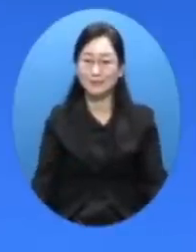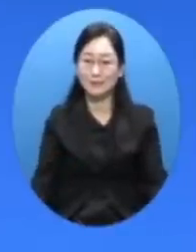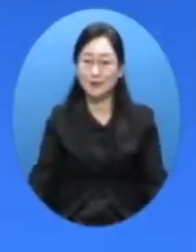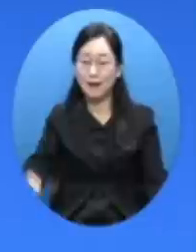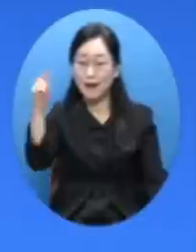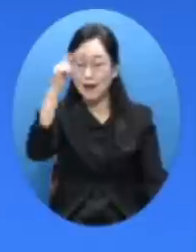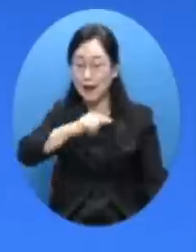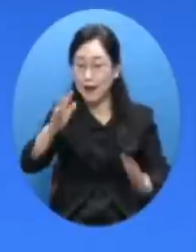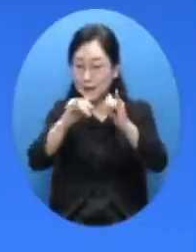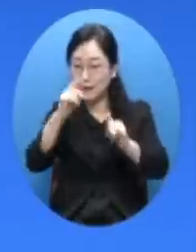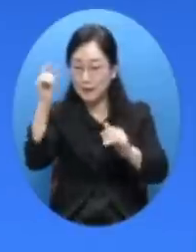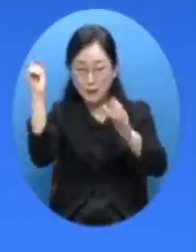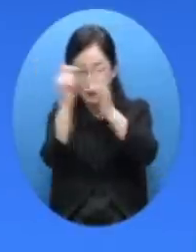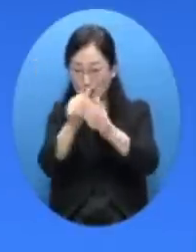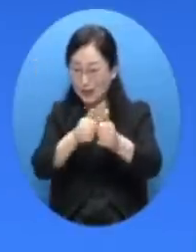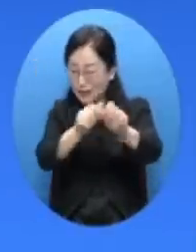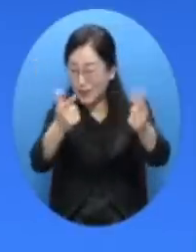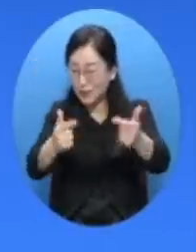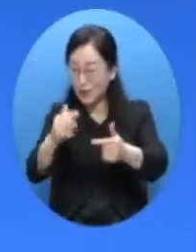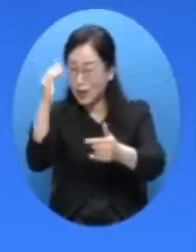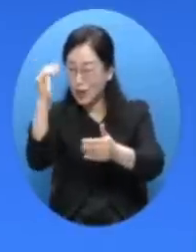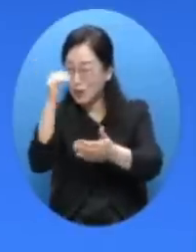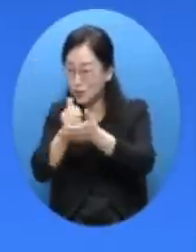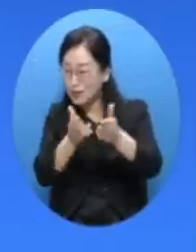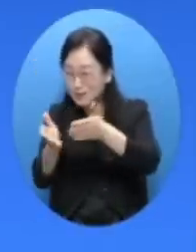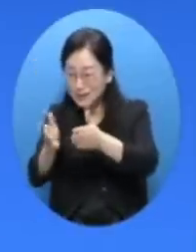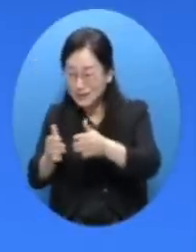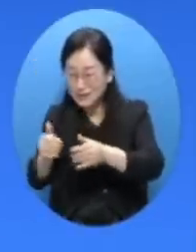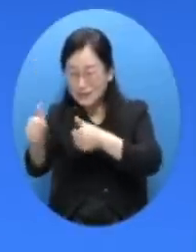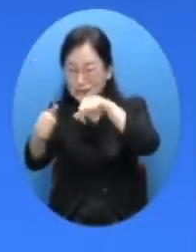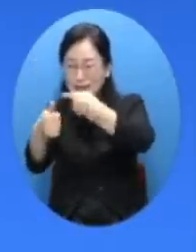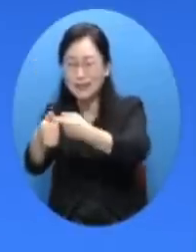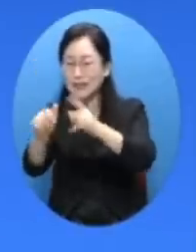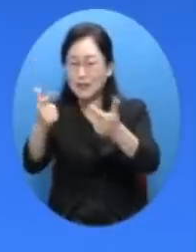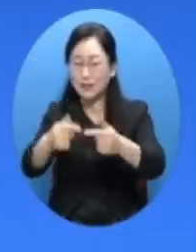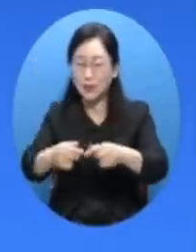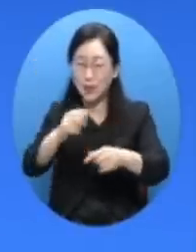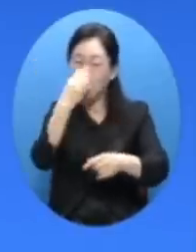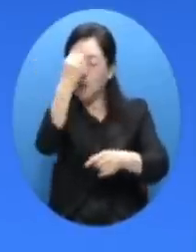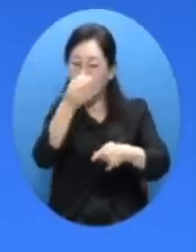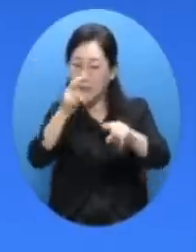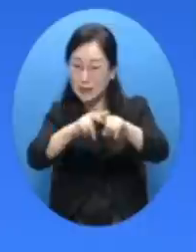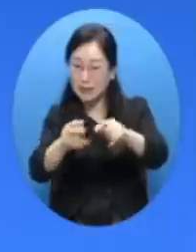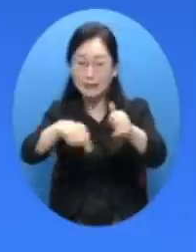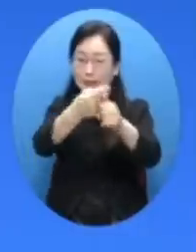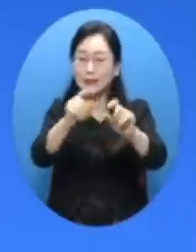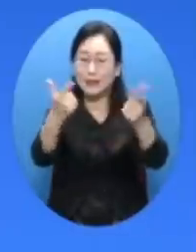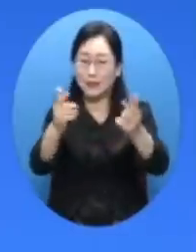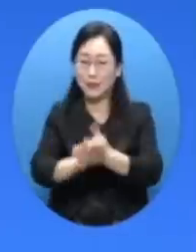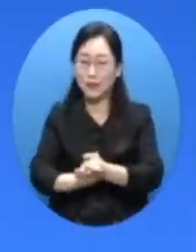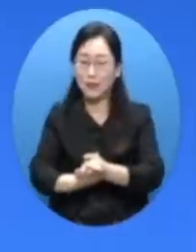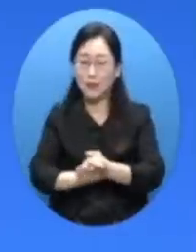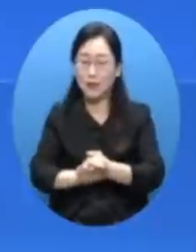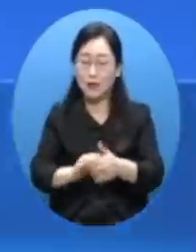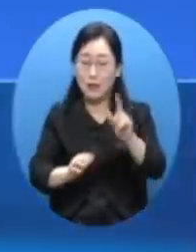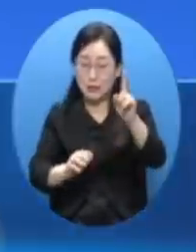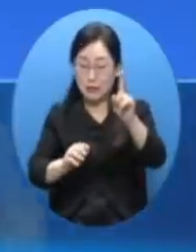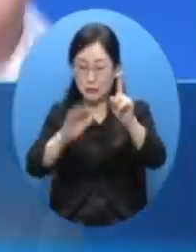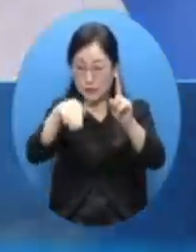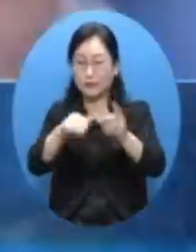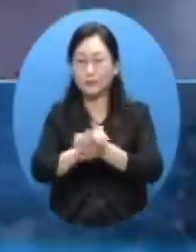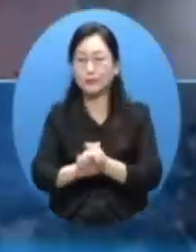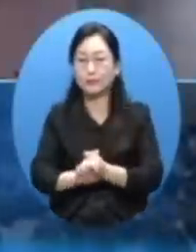악인들의 길을 따라지 아니하고 죄인들의 길에 서지 아니하고 오만한 자리에 자들이 앉지 아니하고 1절 20편 1편 2절에 이렇게